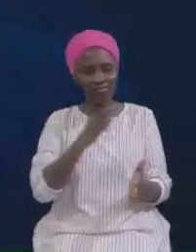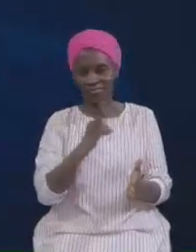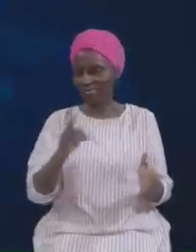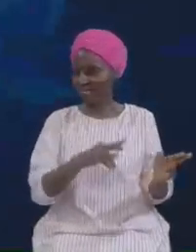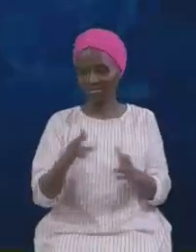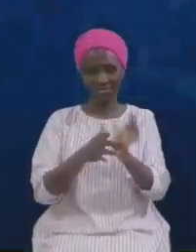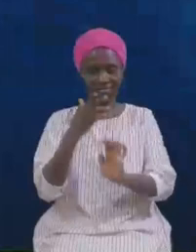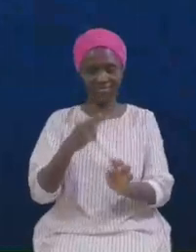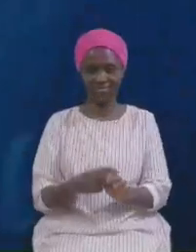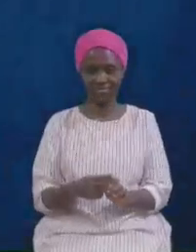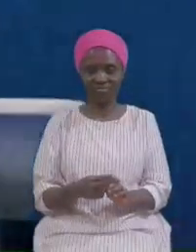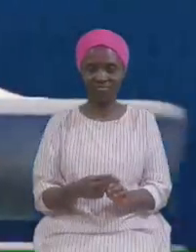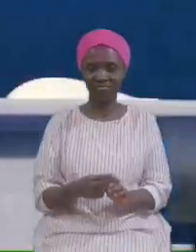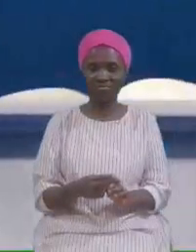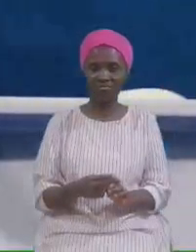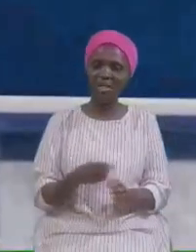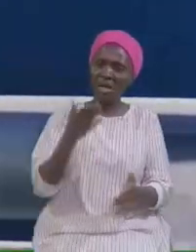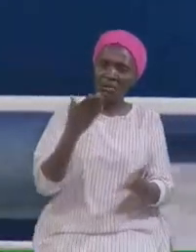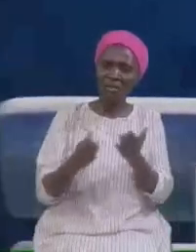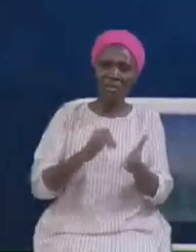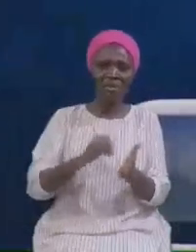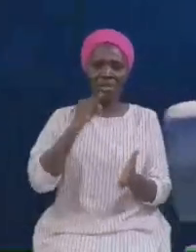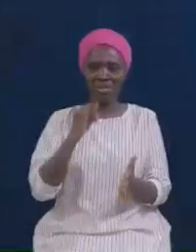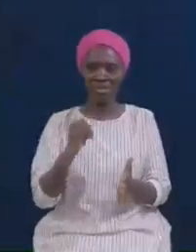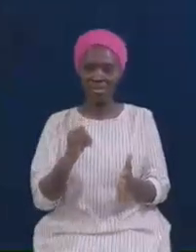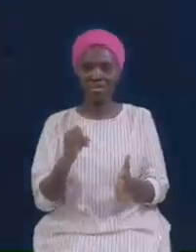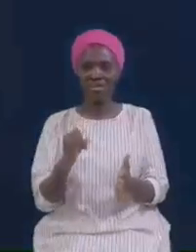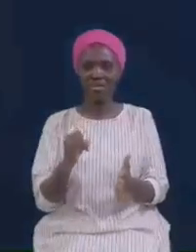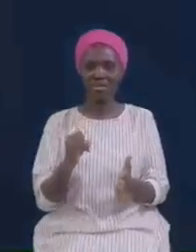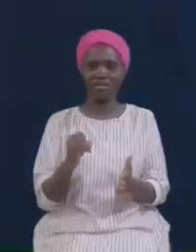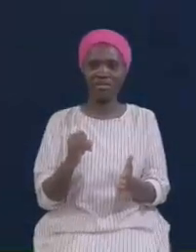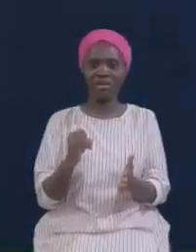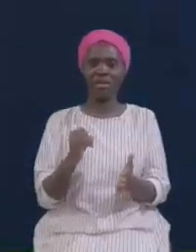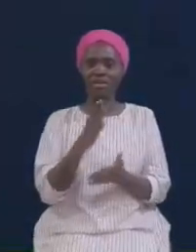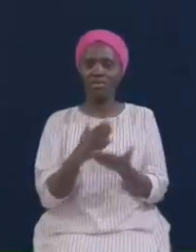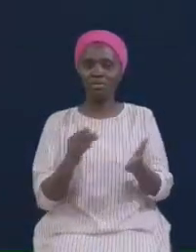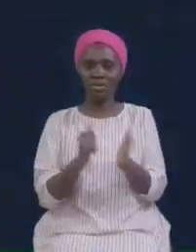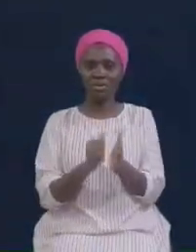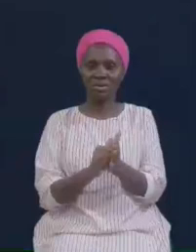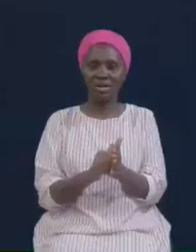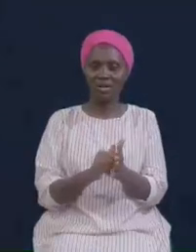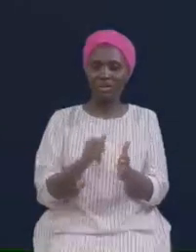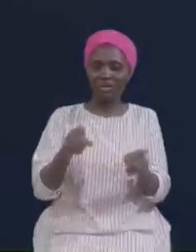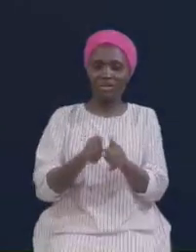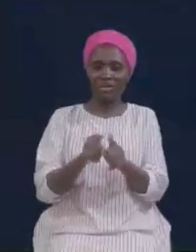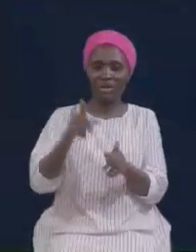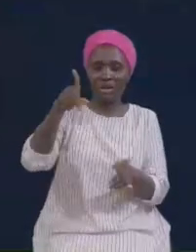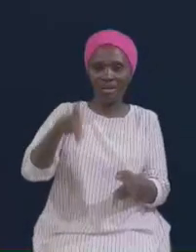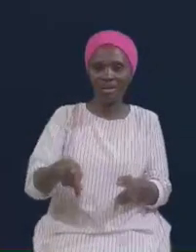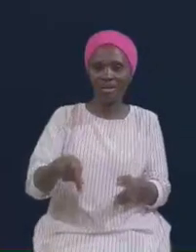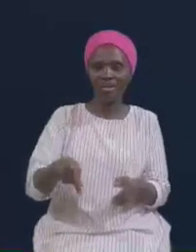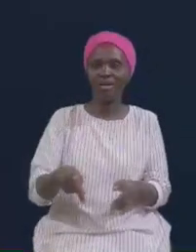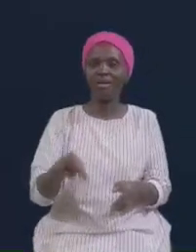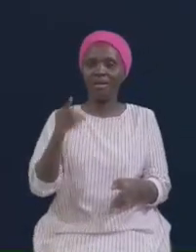Quelque chose. On te donne quelque chose. Et ça a formé un abcès. Et il y a le pus qui en sort. Gloire à